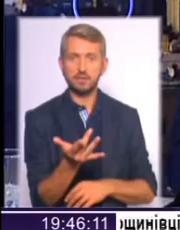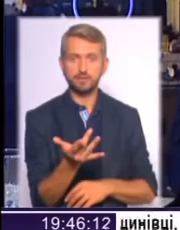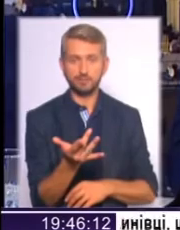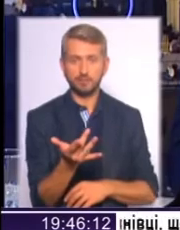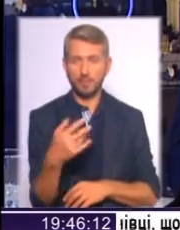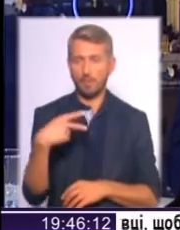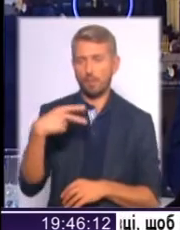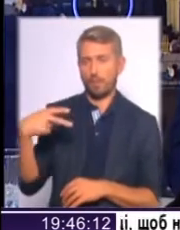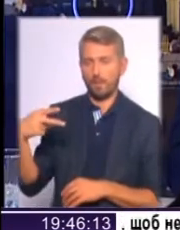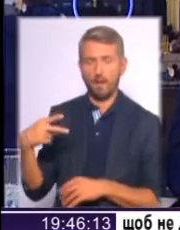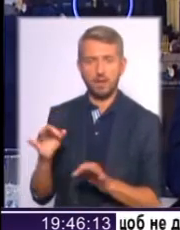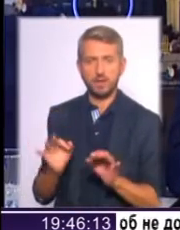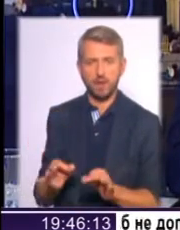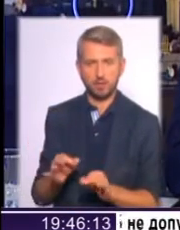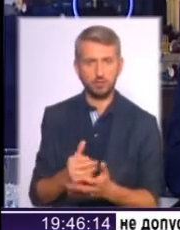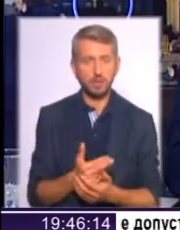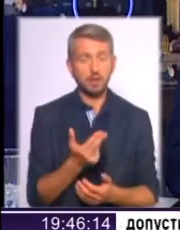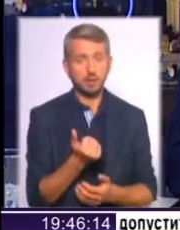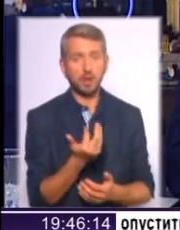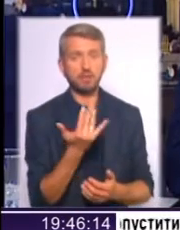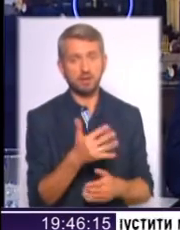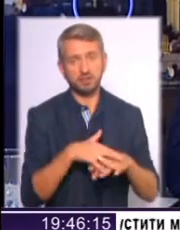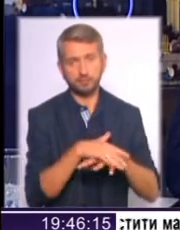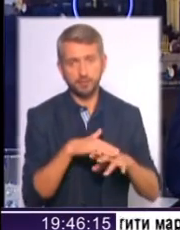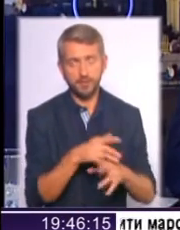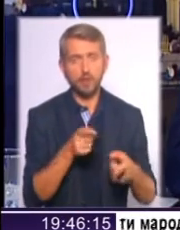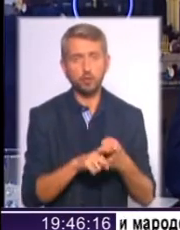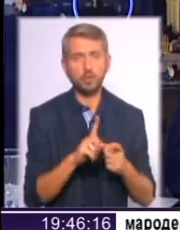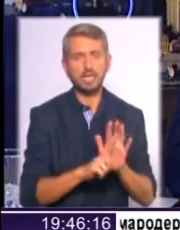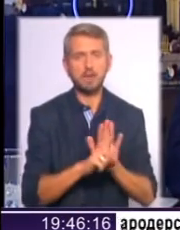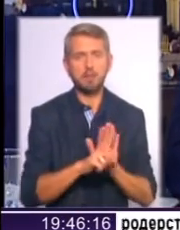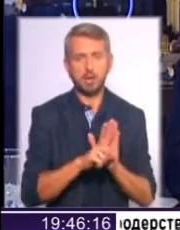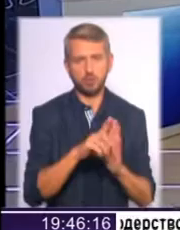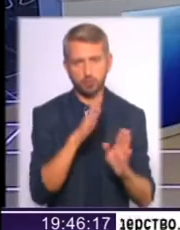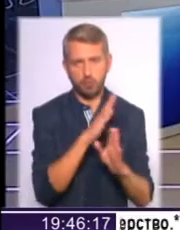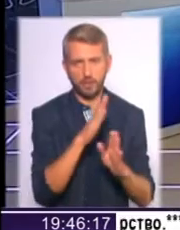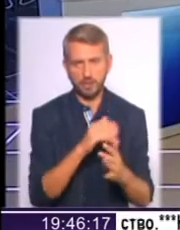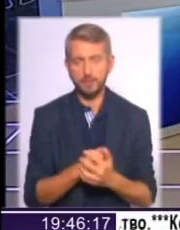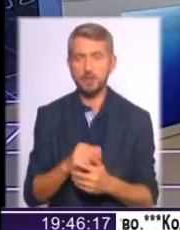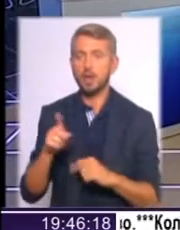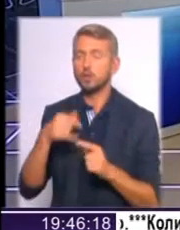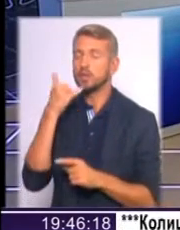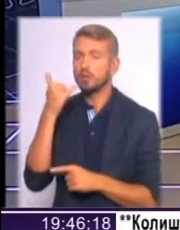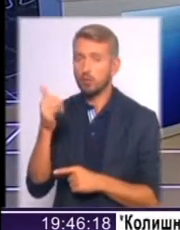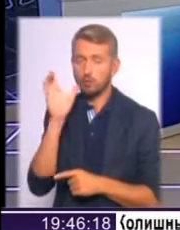наближено до адекватного якогось споживання, правда? Так, в зв'язку з температурою зовнішнього повітря. Зрозуміло. Таким чином. Послухаємо наступного глядача. Прошу, будь